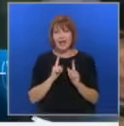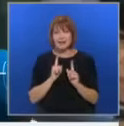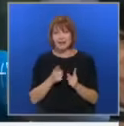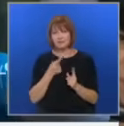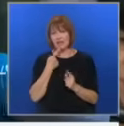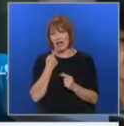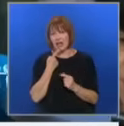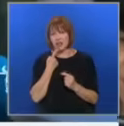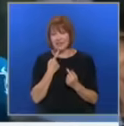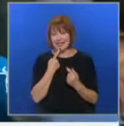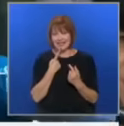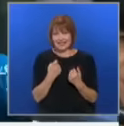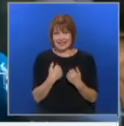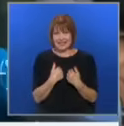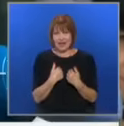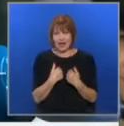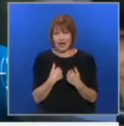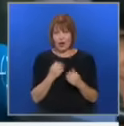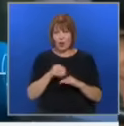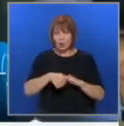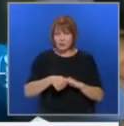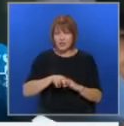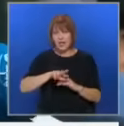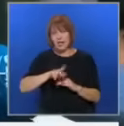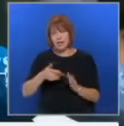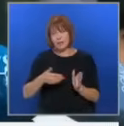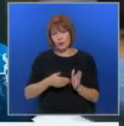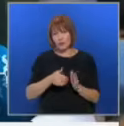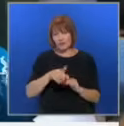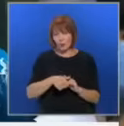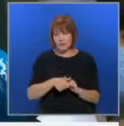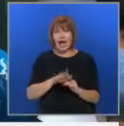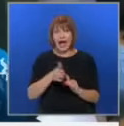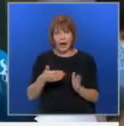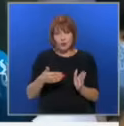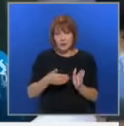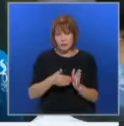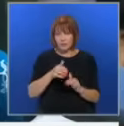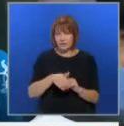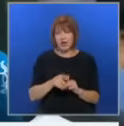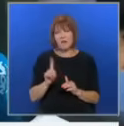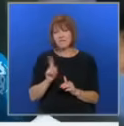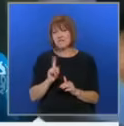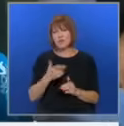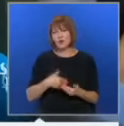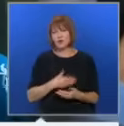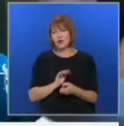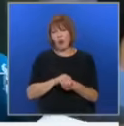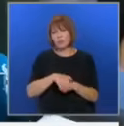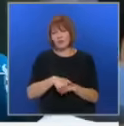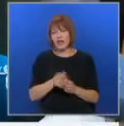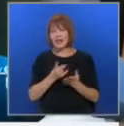кажете, ние за корупцията ли сме или сме против корупцията? Ако сте против корупцията, не ви трябва оправдание.